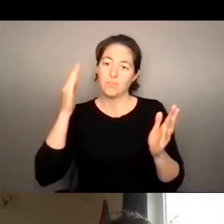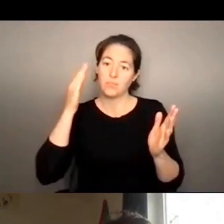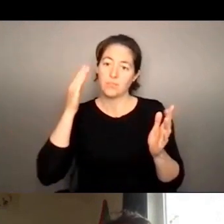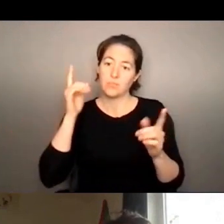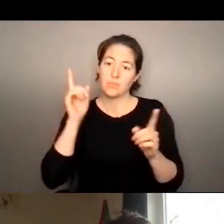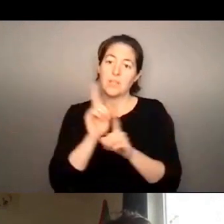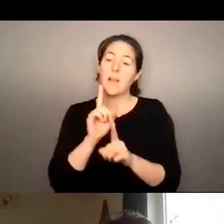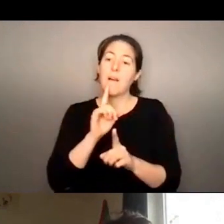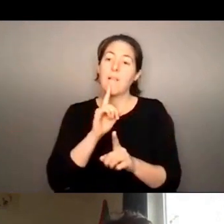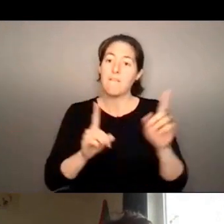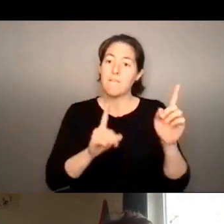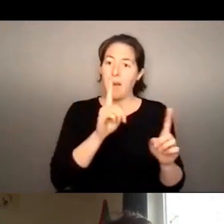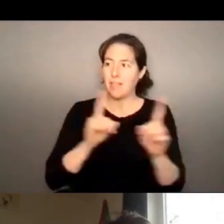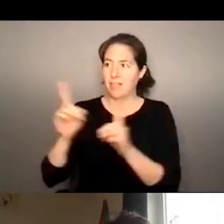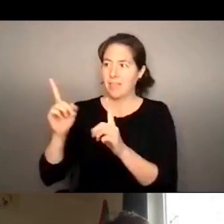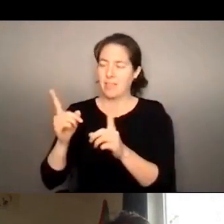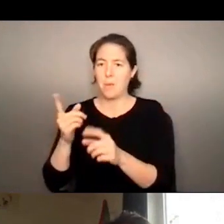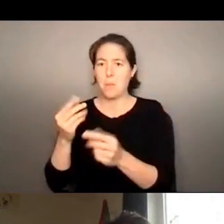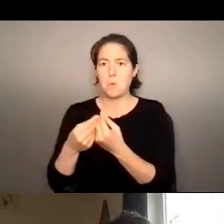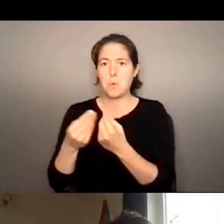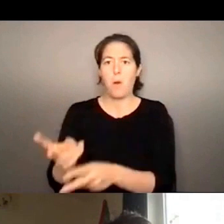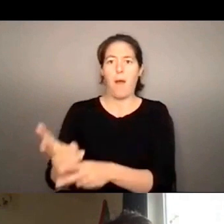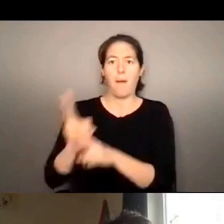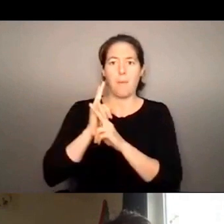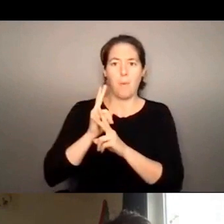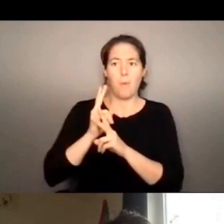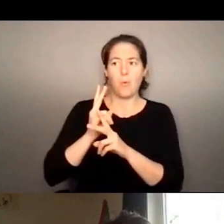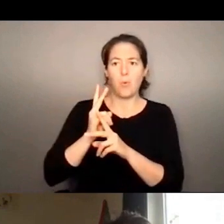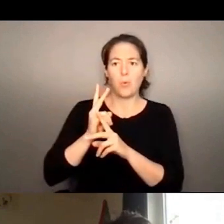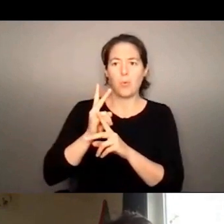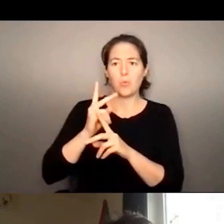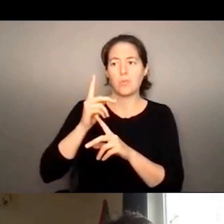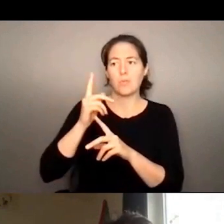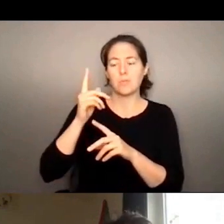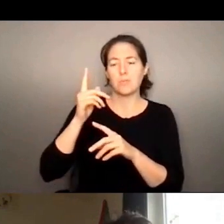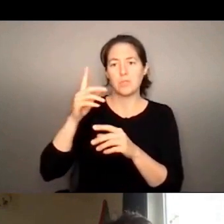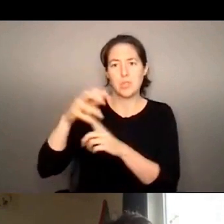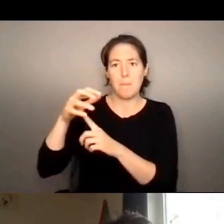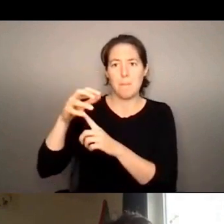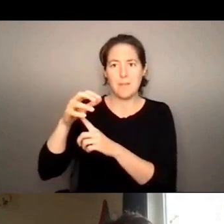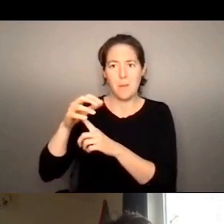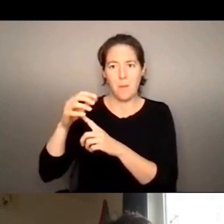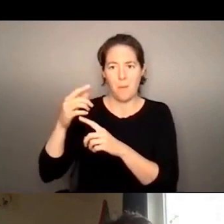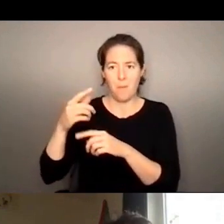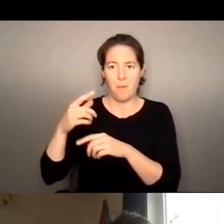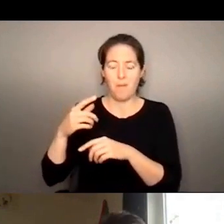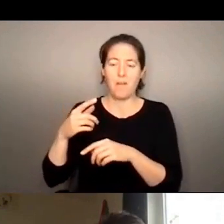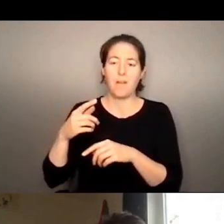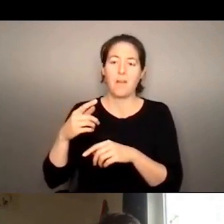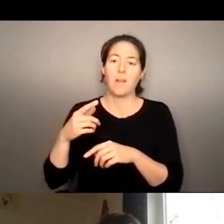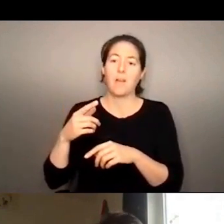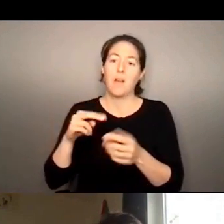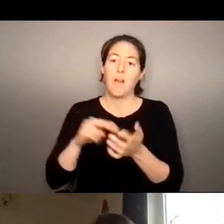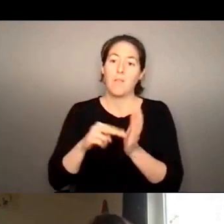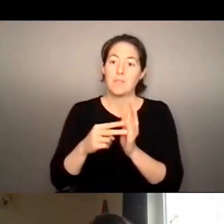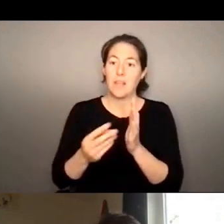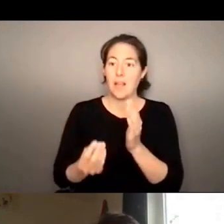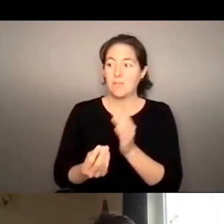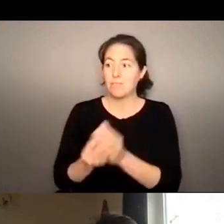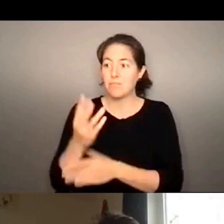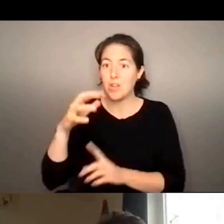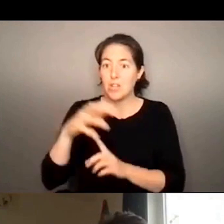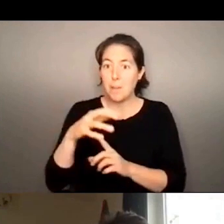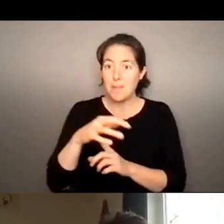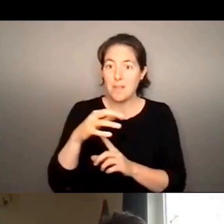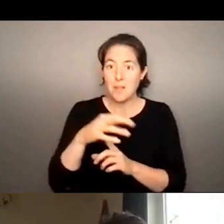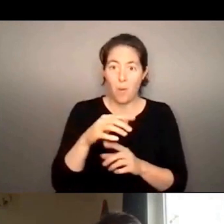champignons. Puis dans le fond, à partir justement du mois d'avril, on va avoir des champignons qui sortent de notre sol. Fait que ça fait comme une excuse pour